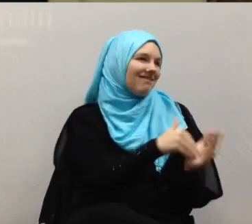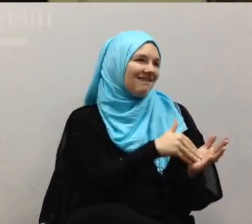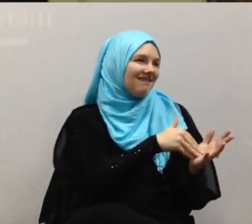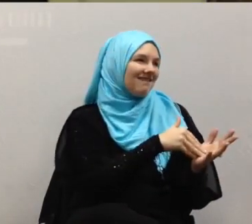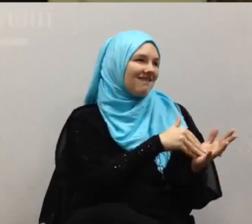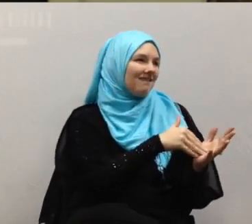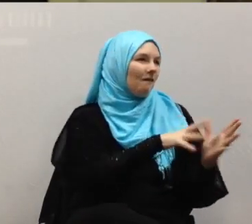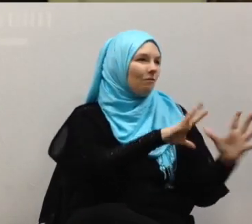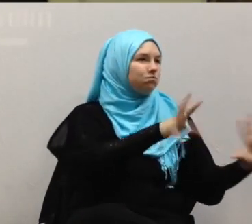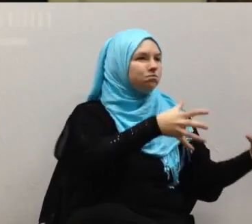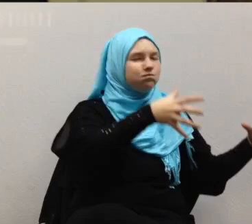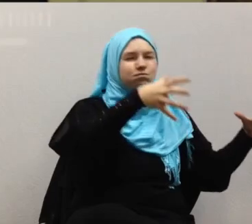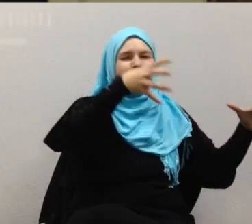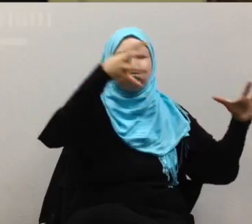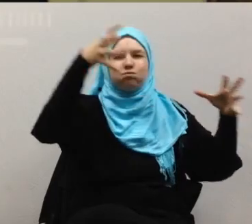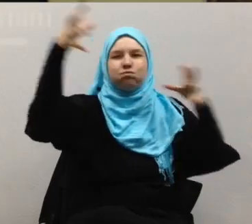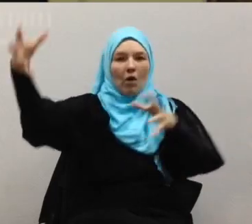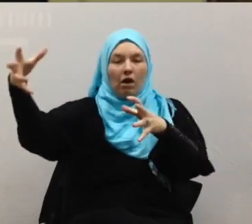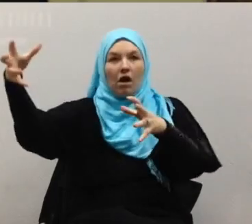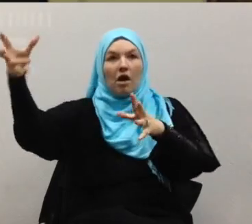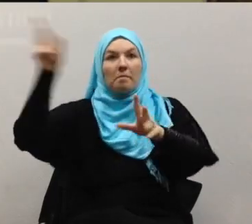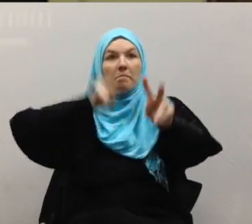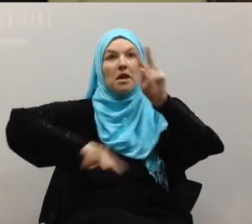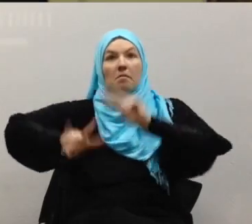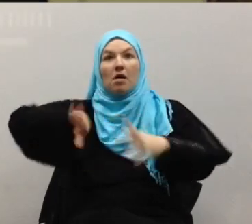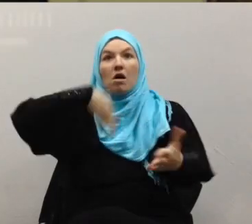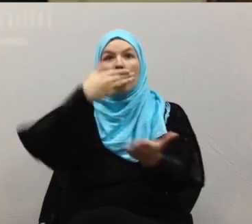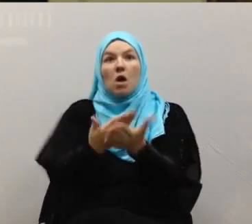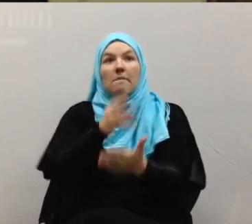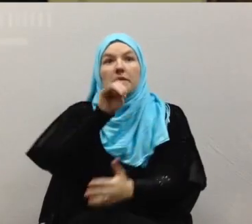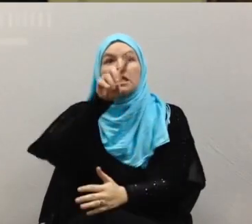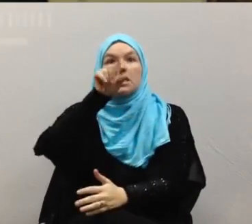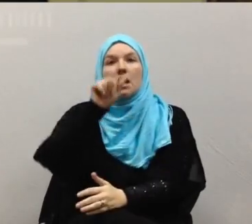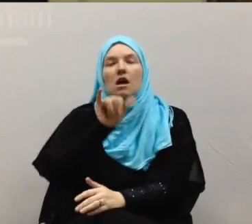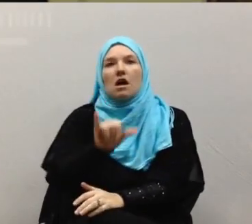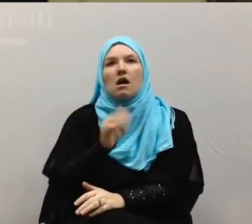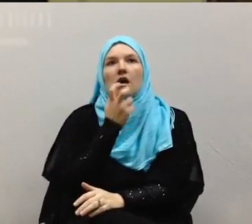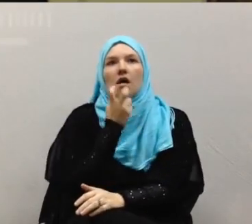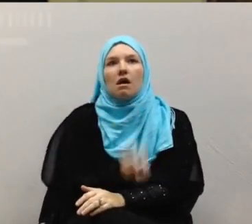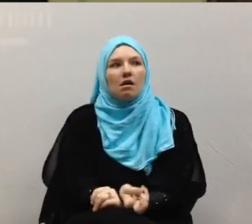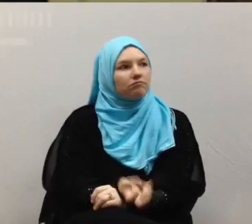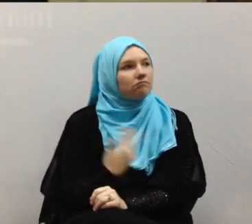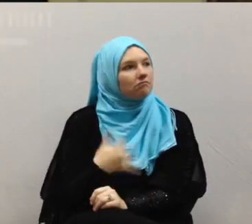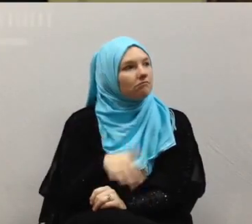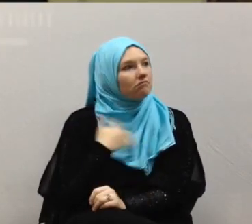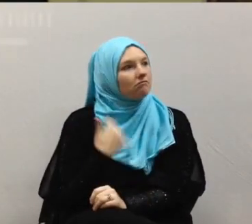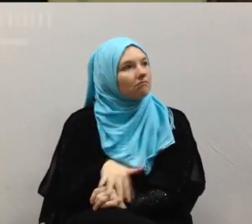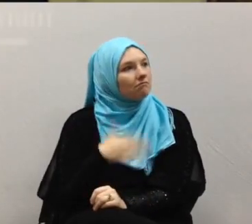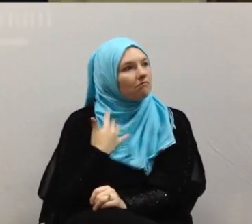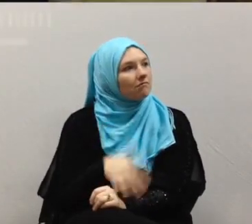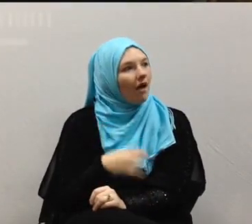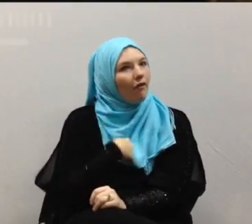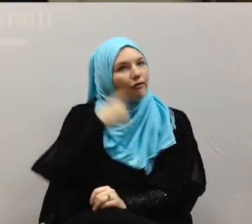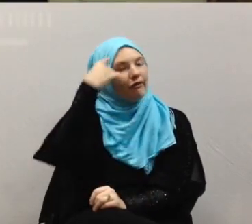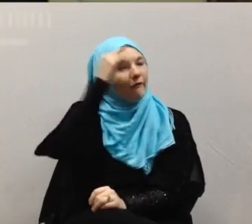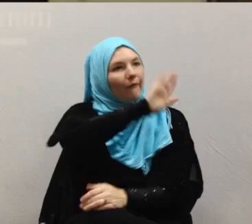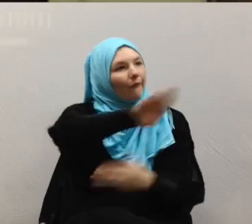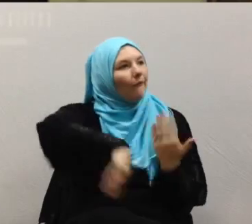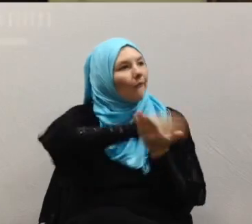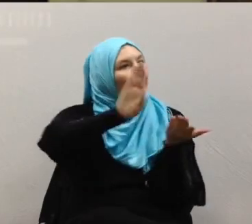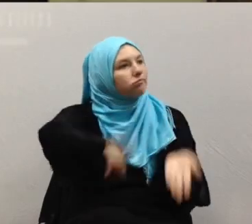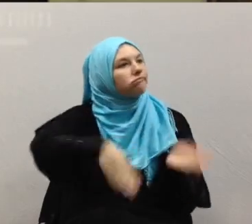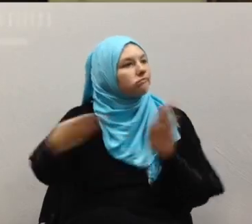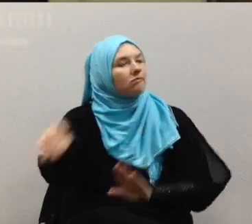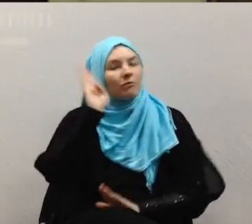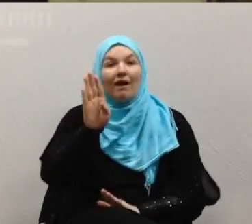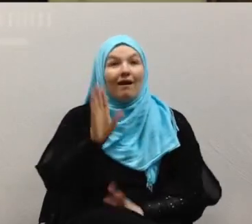10,000 people coming with the Prophet ﷺ. And he went from Medina to